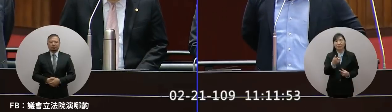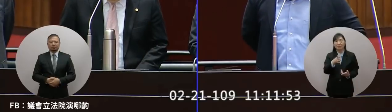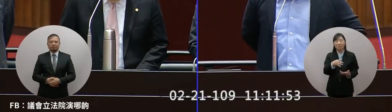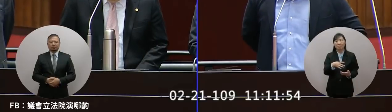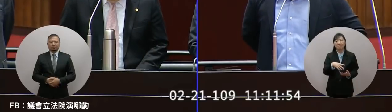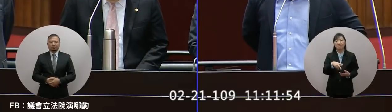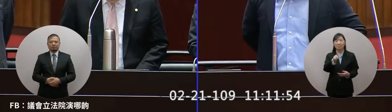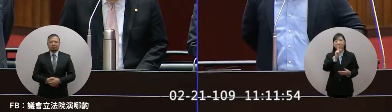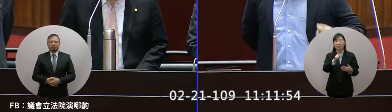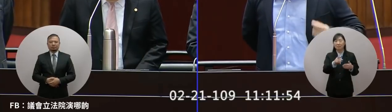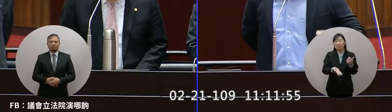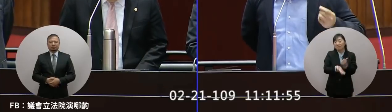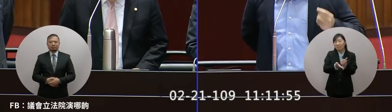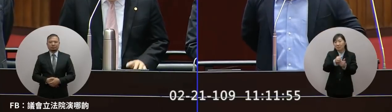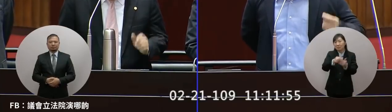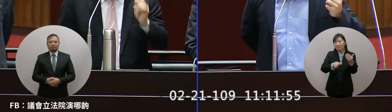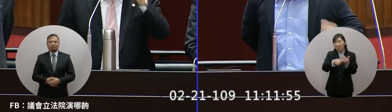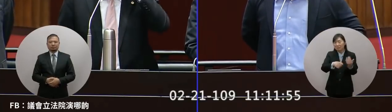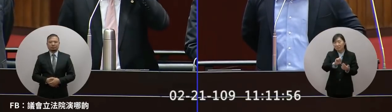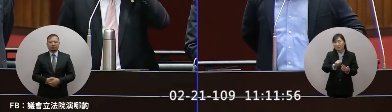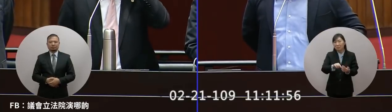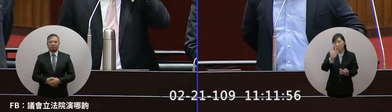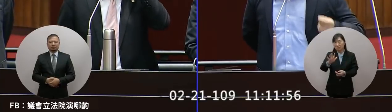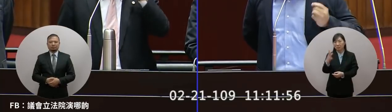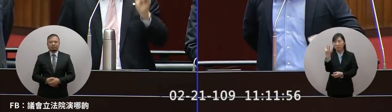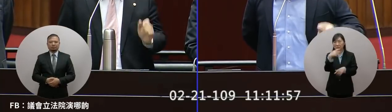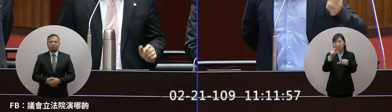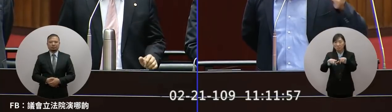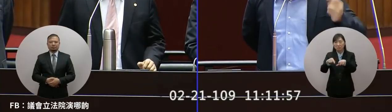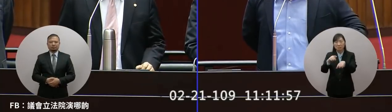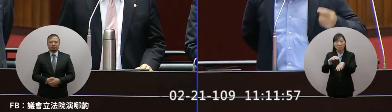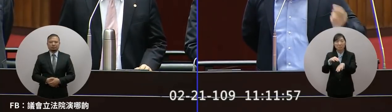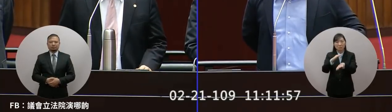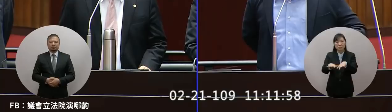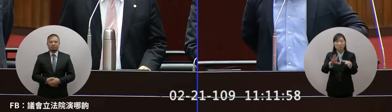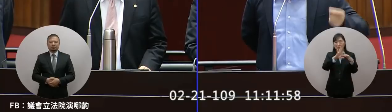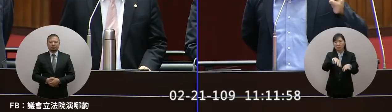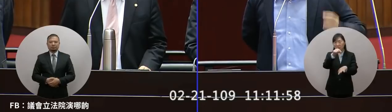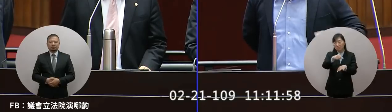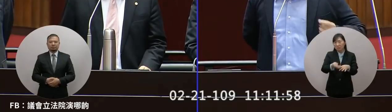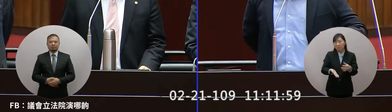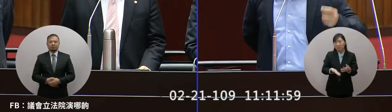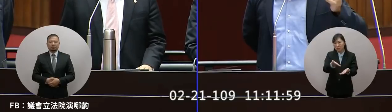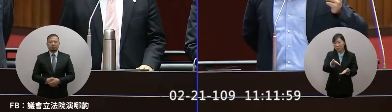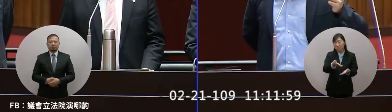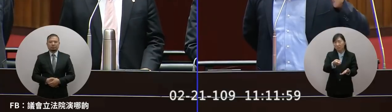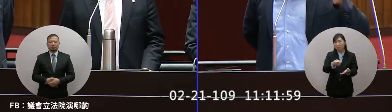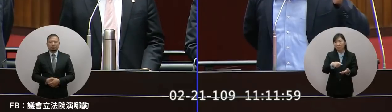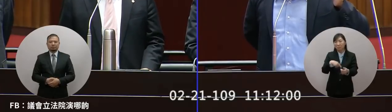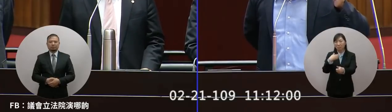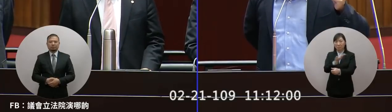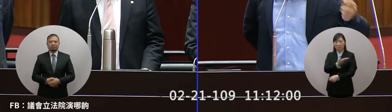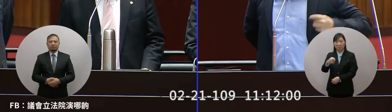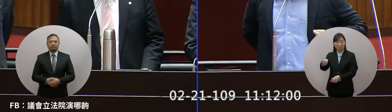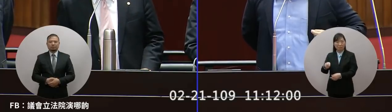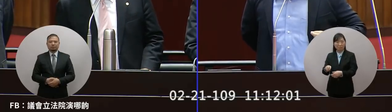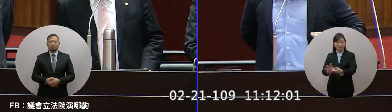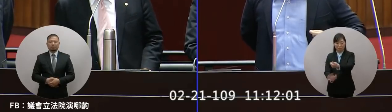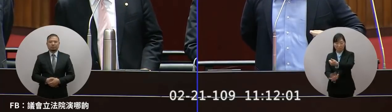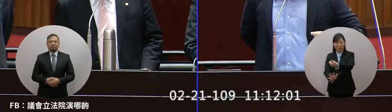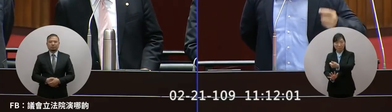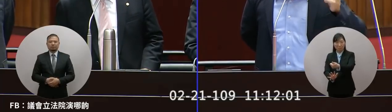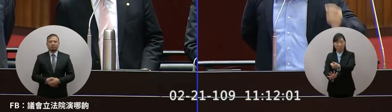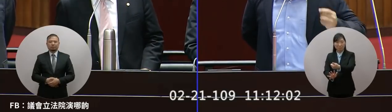励的方式，哈，到底有多少企业？因为说这个租税奖励，然后会给予员工这个所